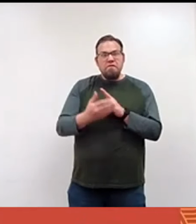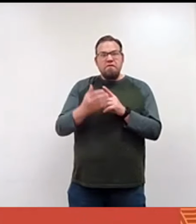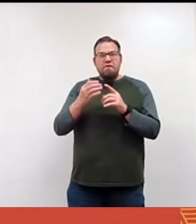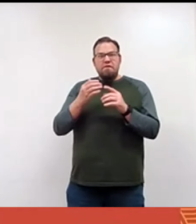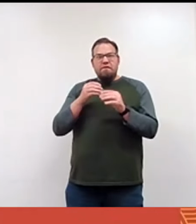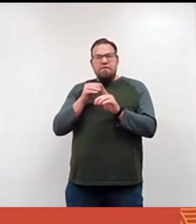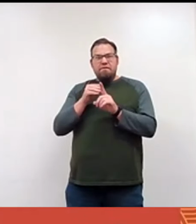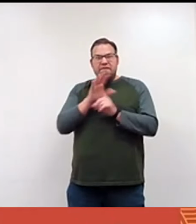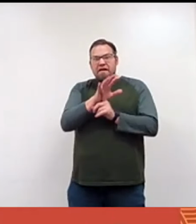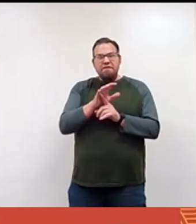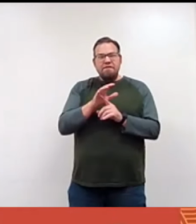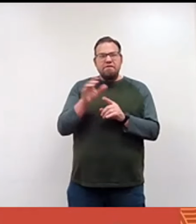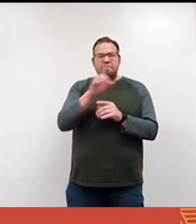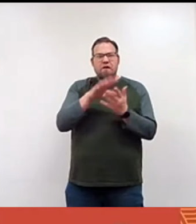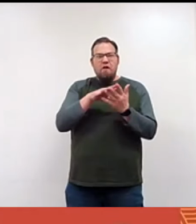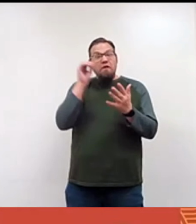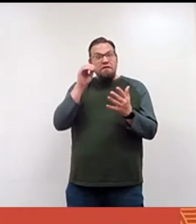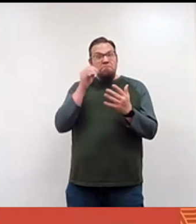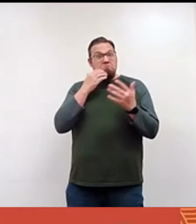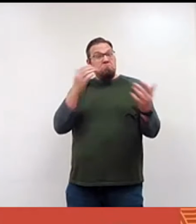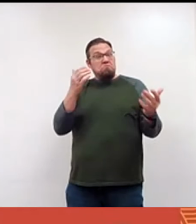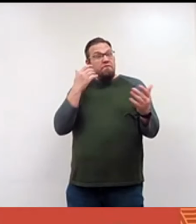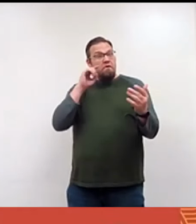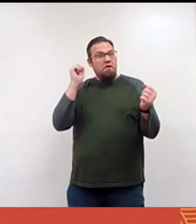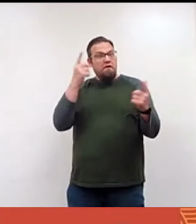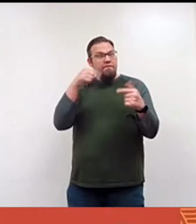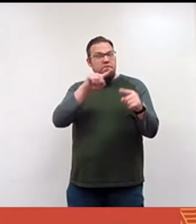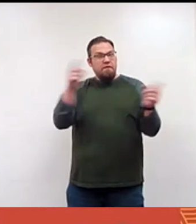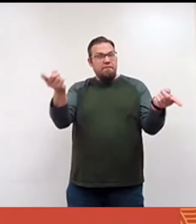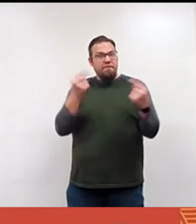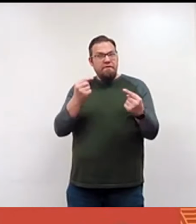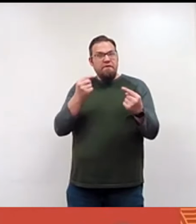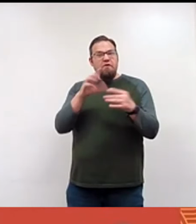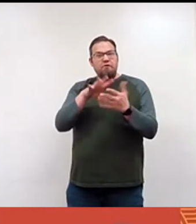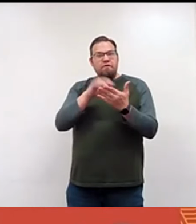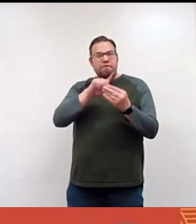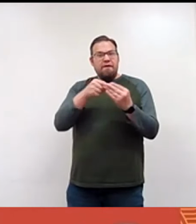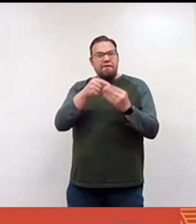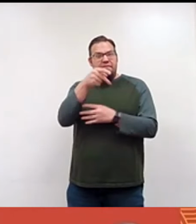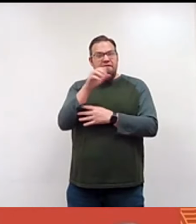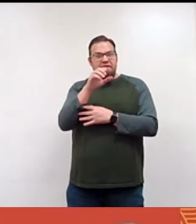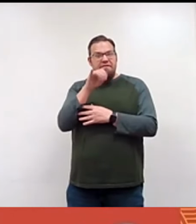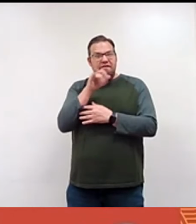أمريكي وبريطاني ونصف المكسيكي وسألتها عن اسمه فقال اسمه بنجامين